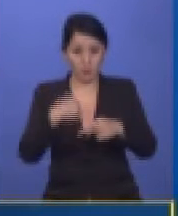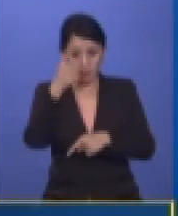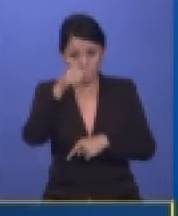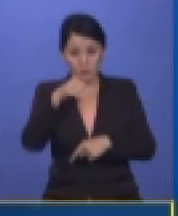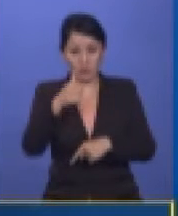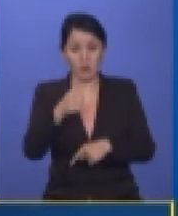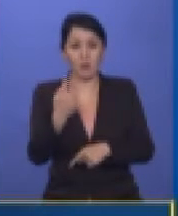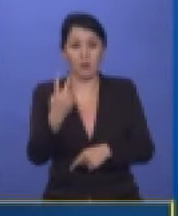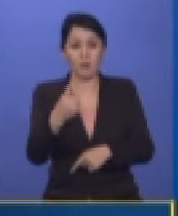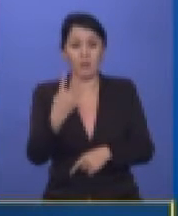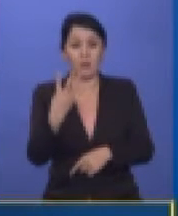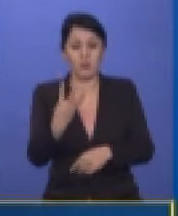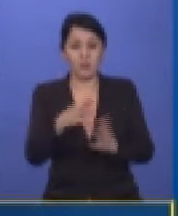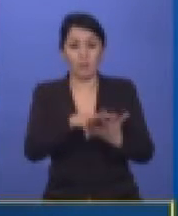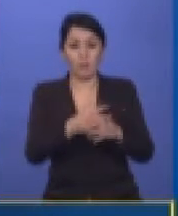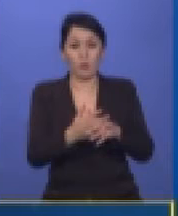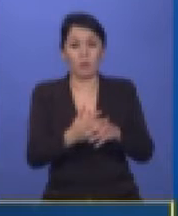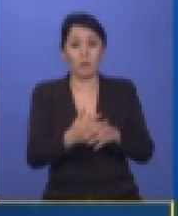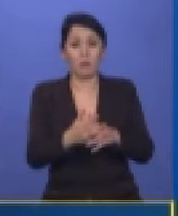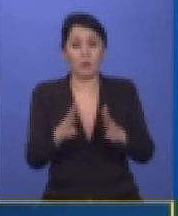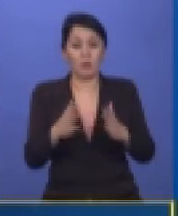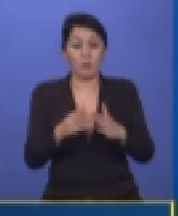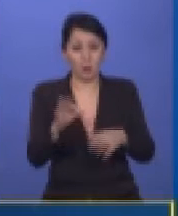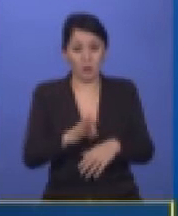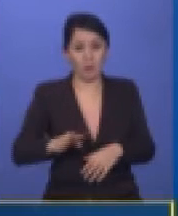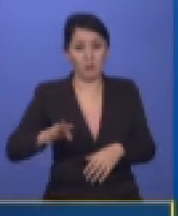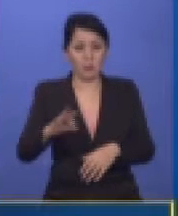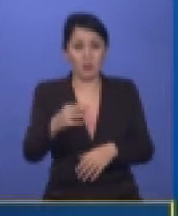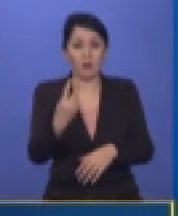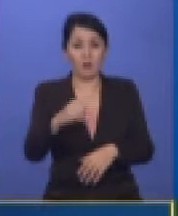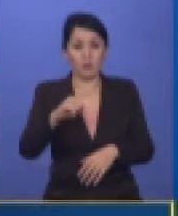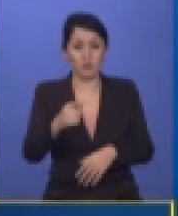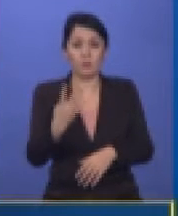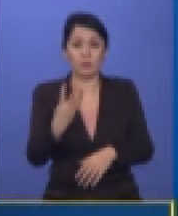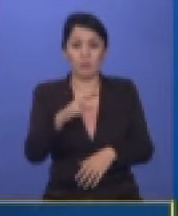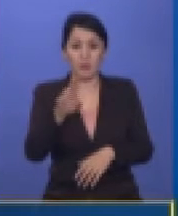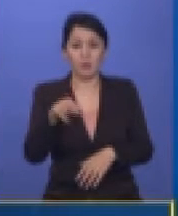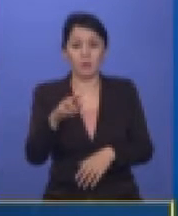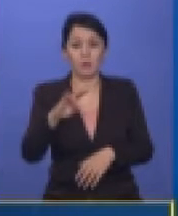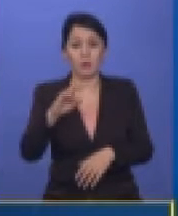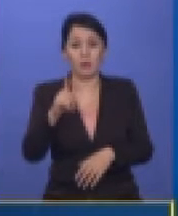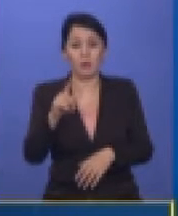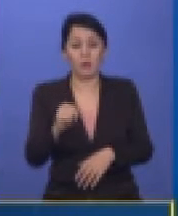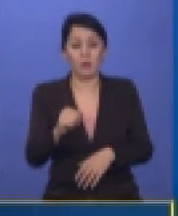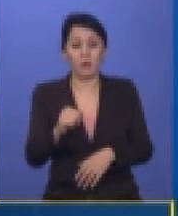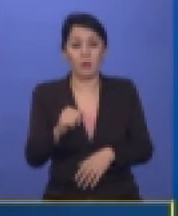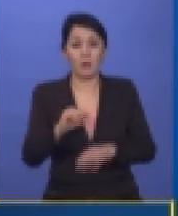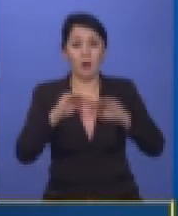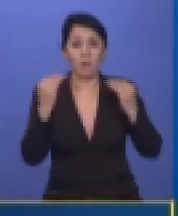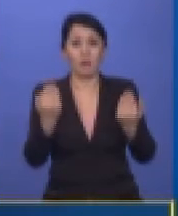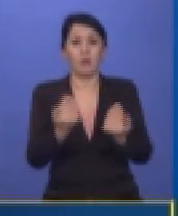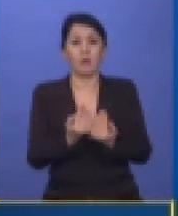благоустройство 29 населенных пунктов области выделено 2,4 миллиарда тенге с охватом